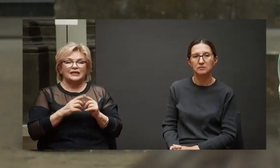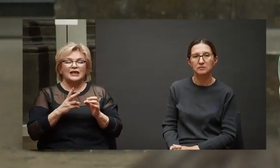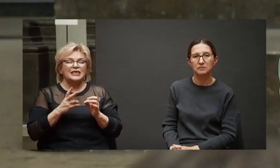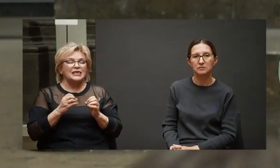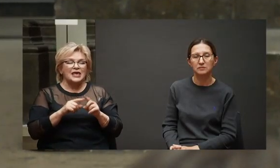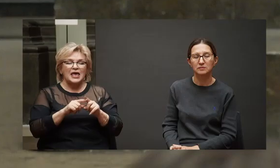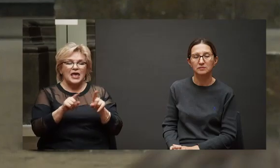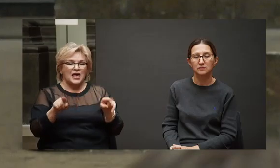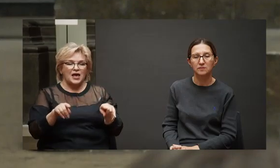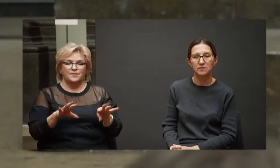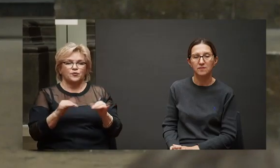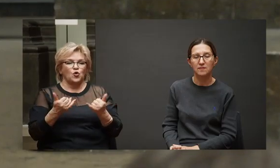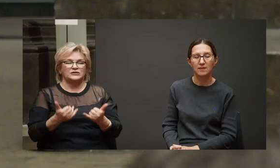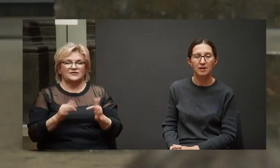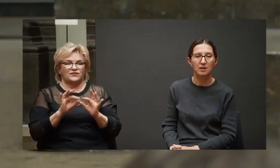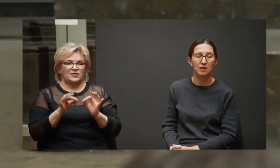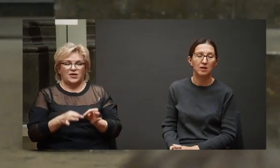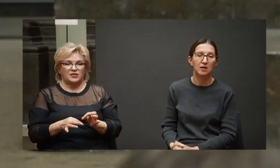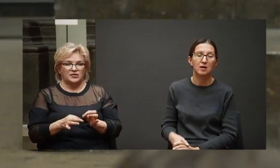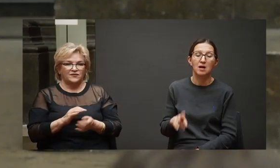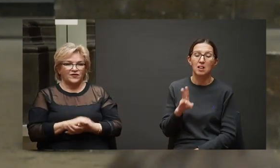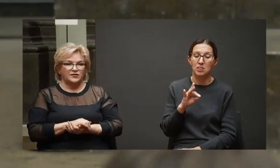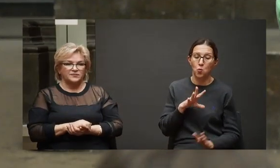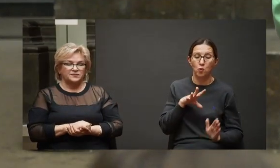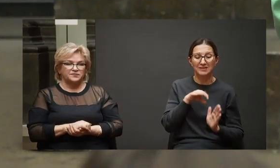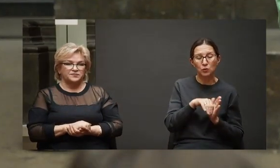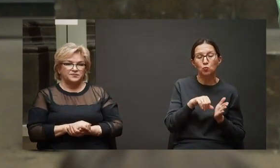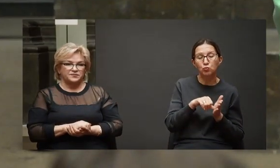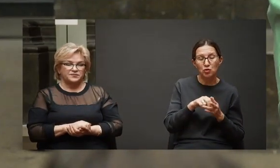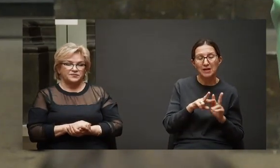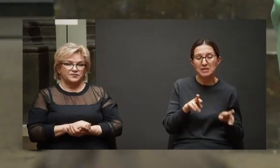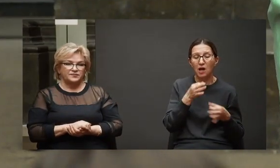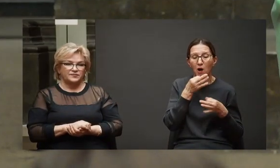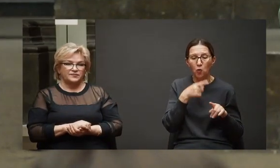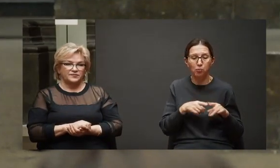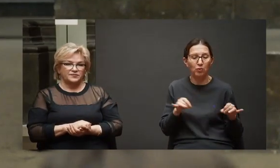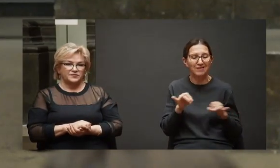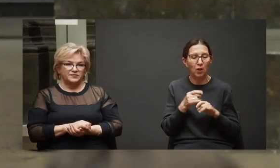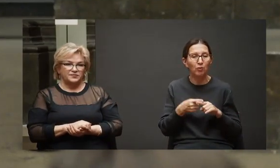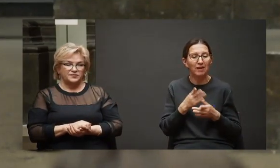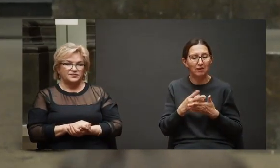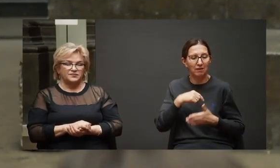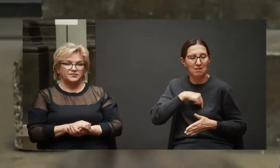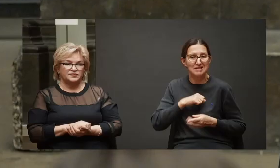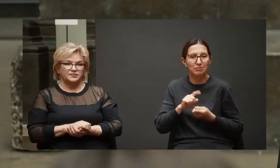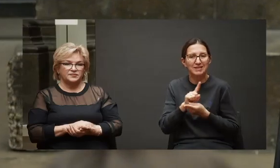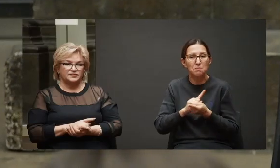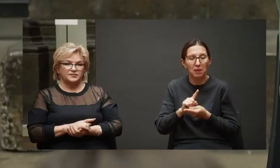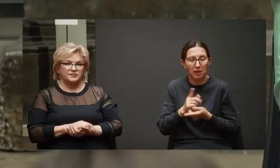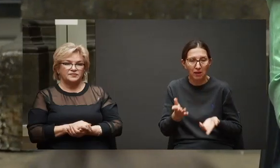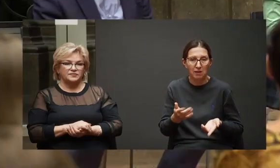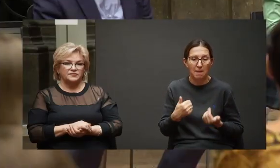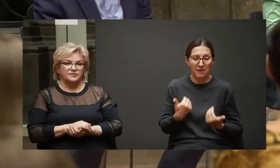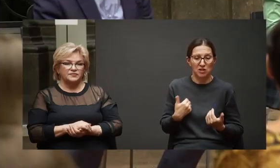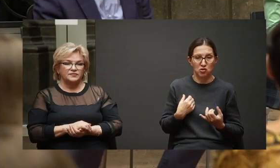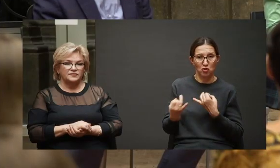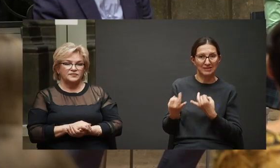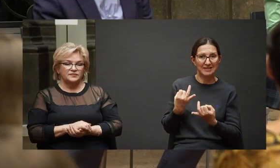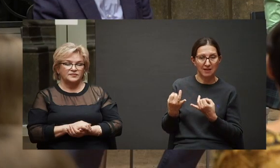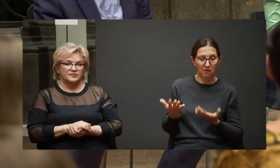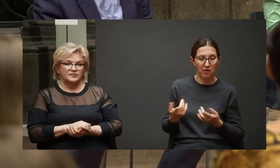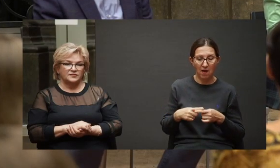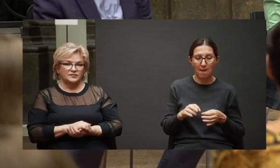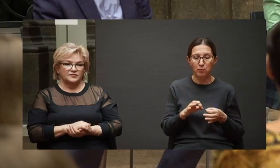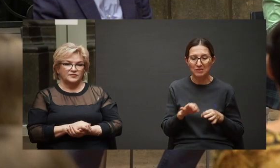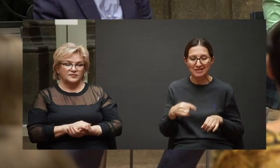про современное или несовременное соучастие, искусство. Как и любой диалог, это всегда и определенные изменения. Вот мы сейчас с вами разговариваем, в